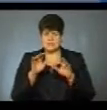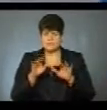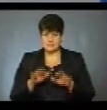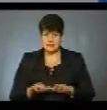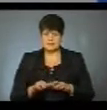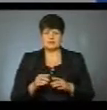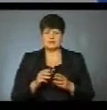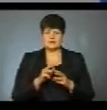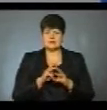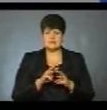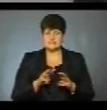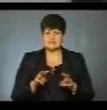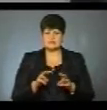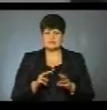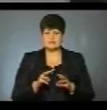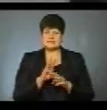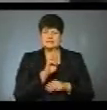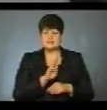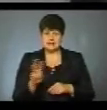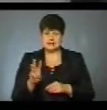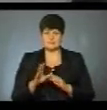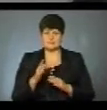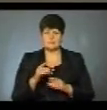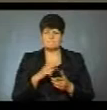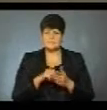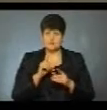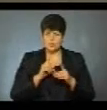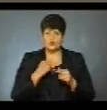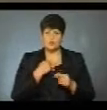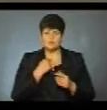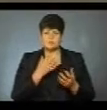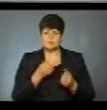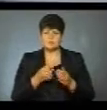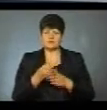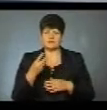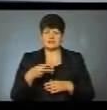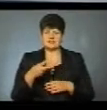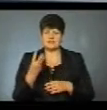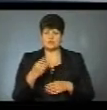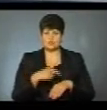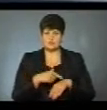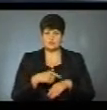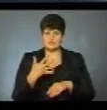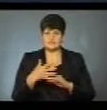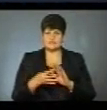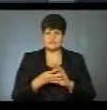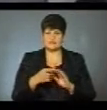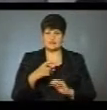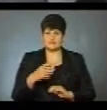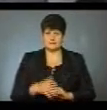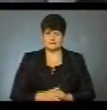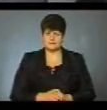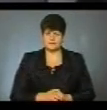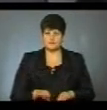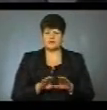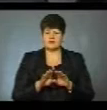сайт Тернопільської міської ради на портал «Громадський бюджет». Голоси прийматимуться сьогодні до 23 години 59 хвилин. У